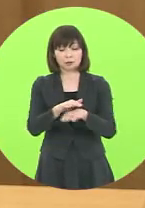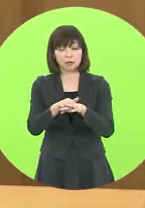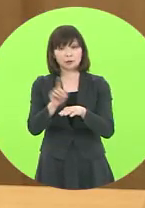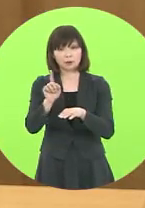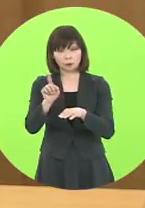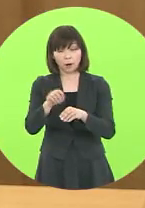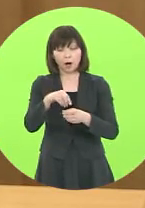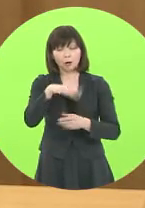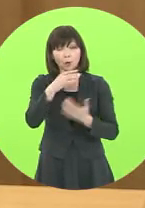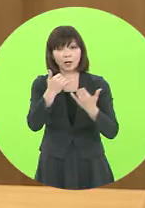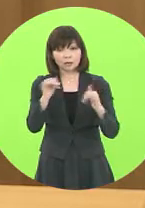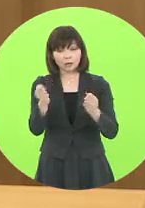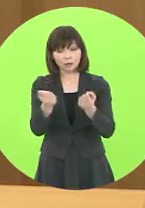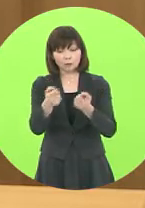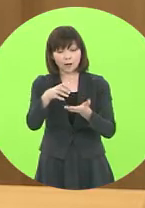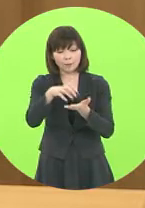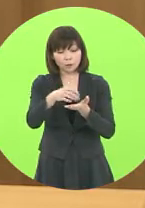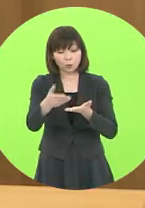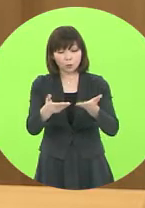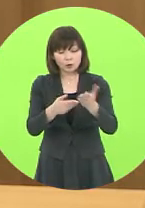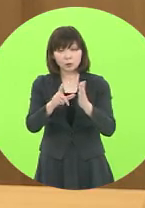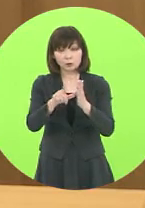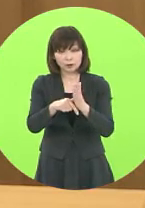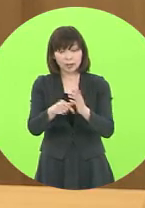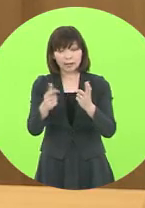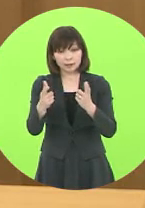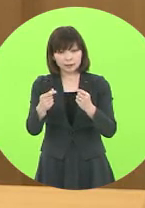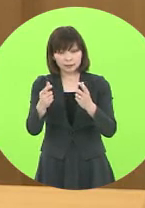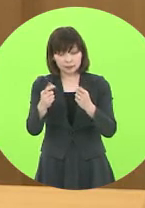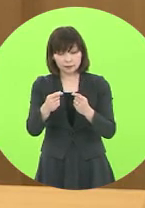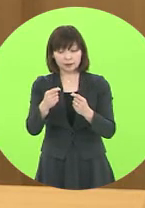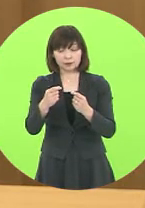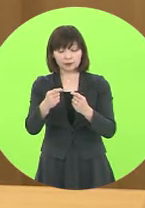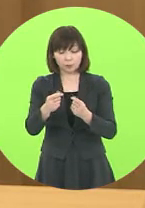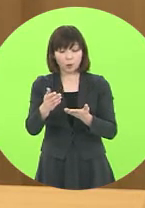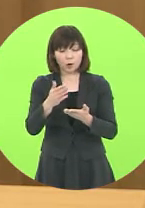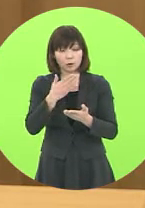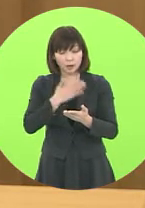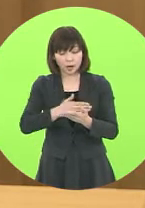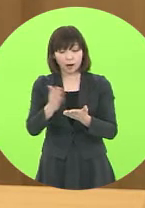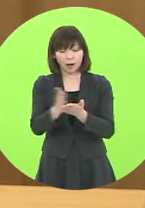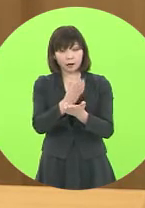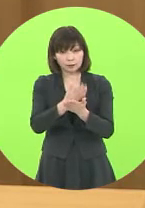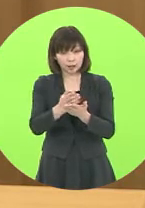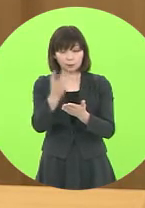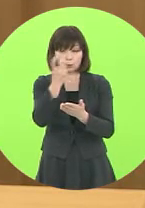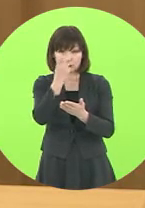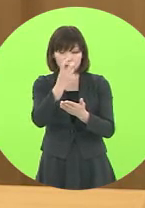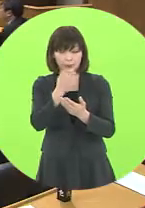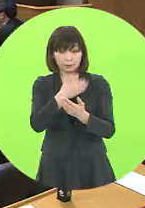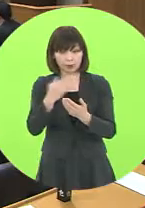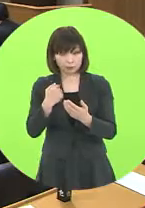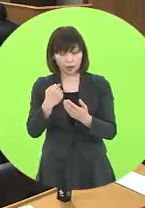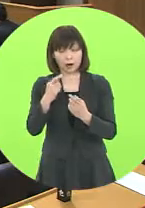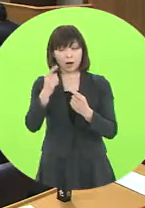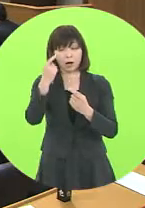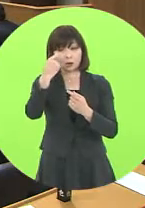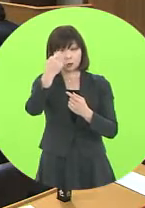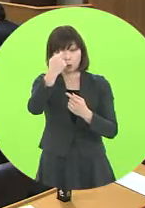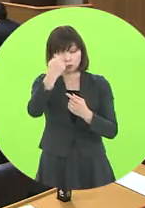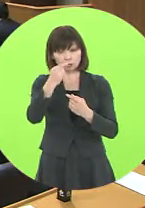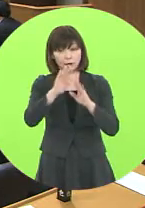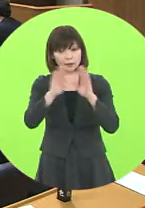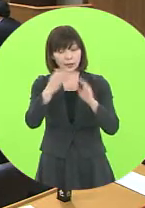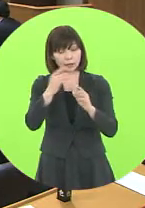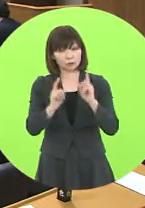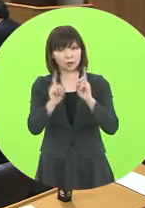運転免許更新時における適正な認知機能検査や高齢者講習の確保であると考えます。高齢者の運転免許